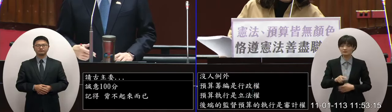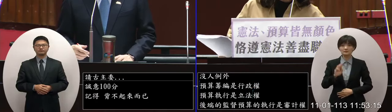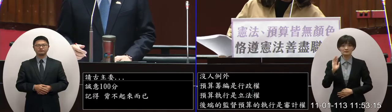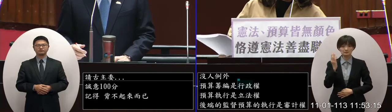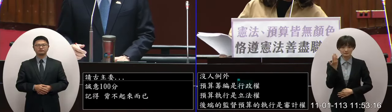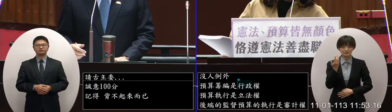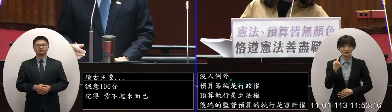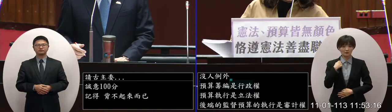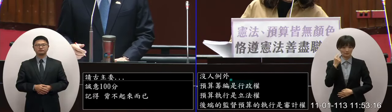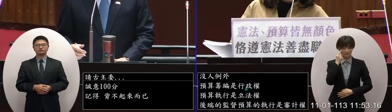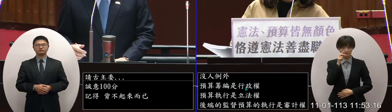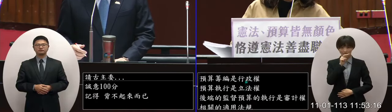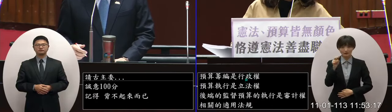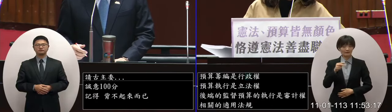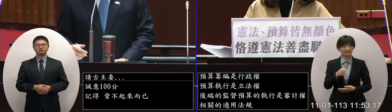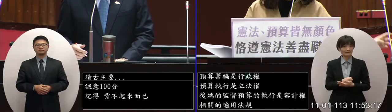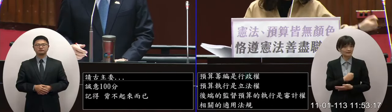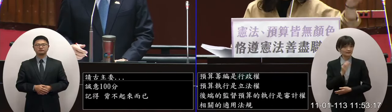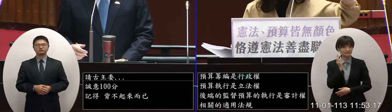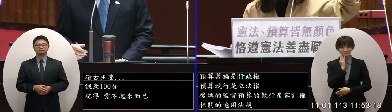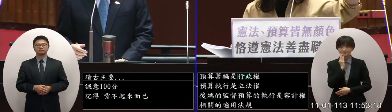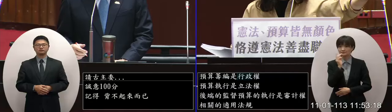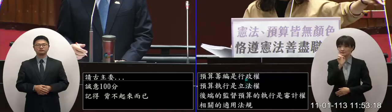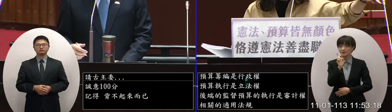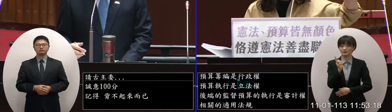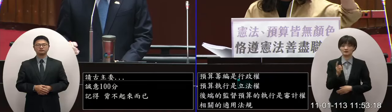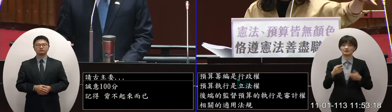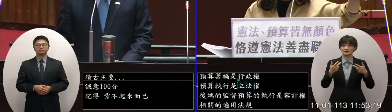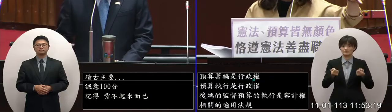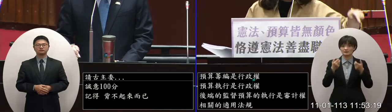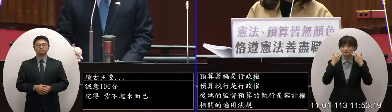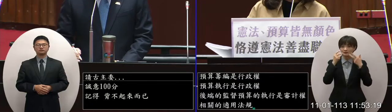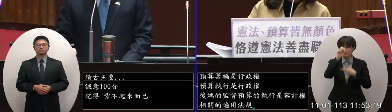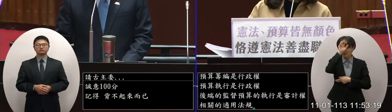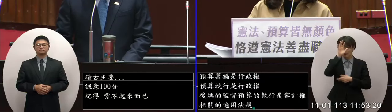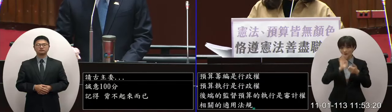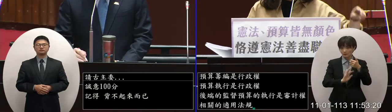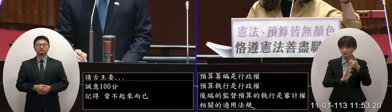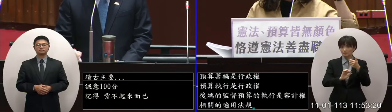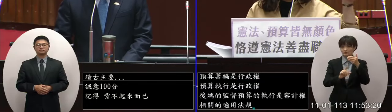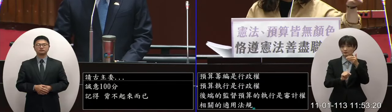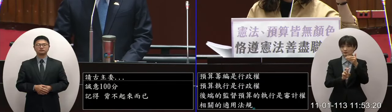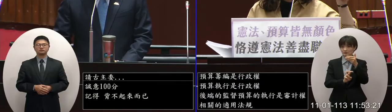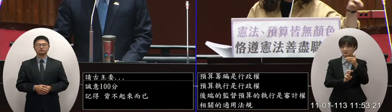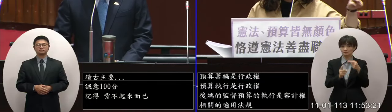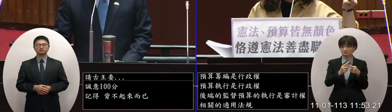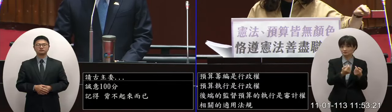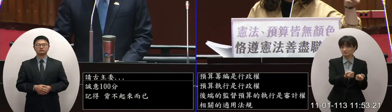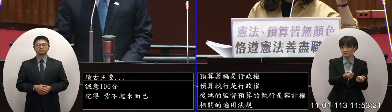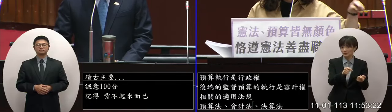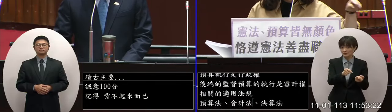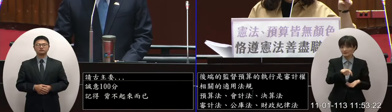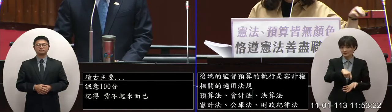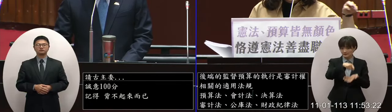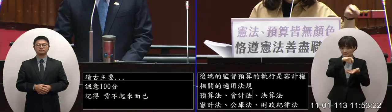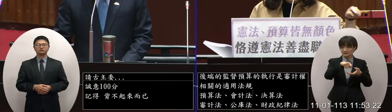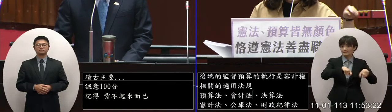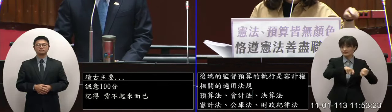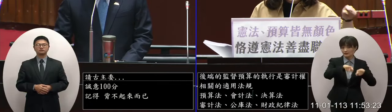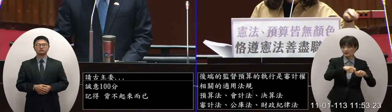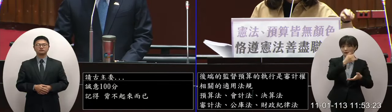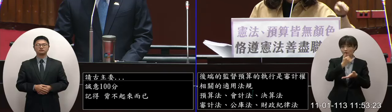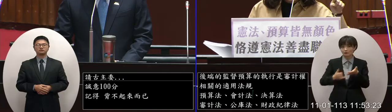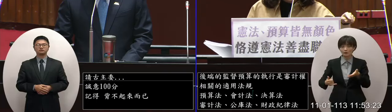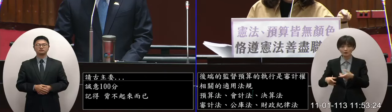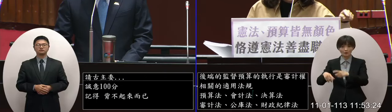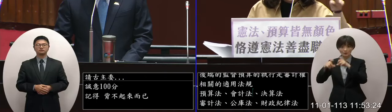遗憾哦，在野党的委员那一天9月20在这里， 是先提案退回总